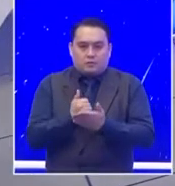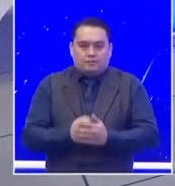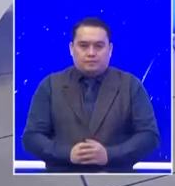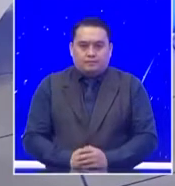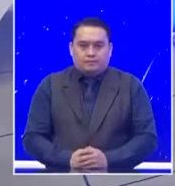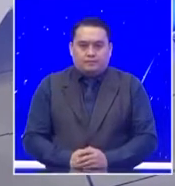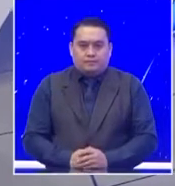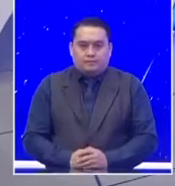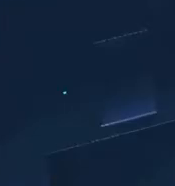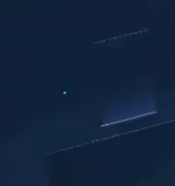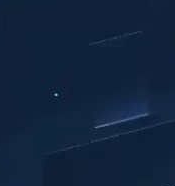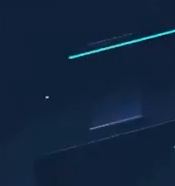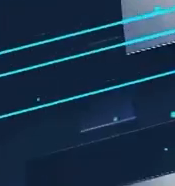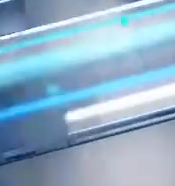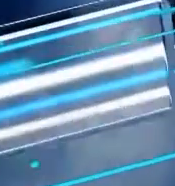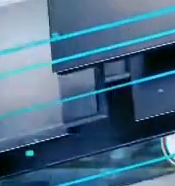сегодня.